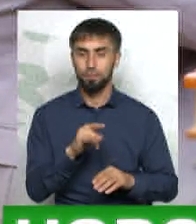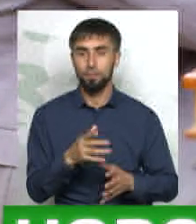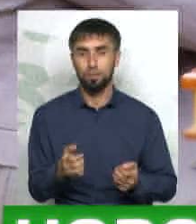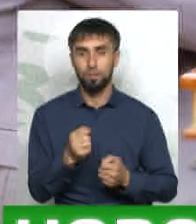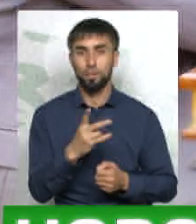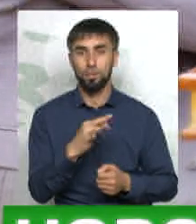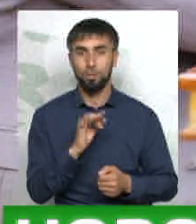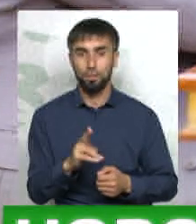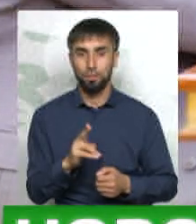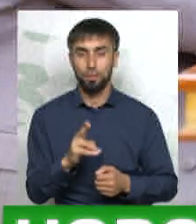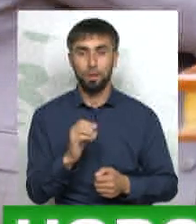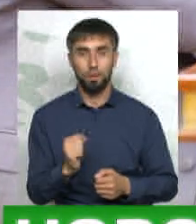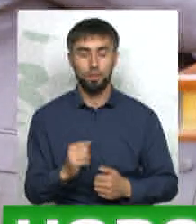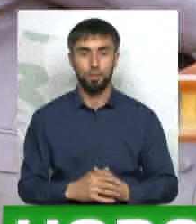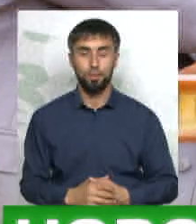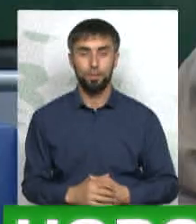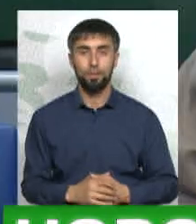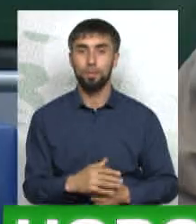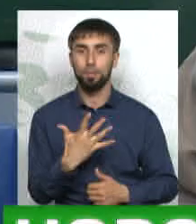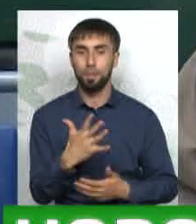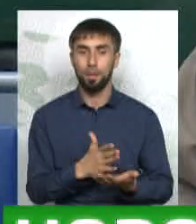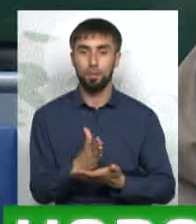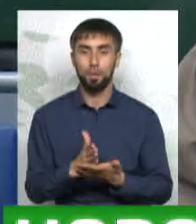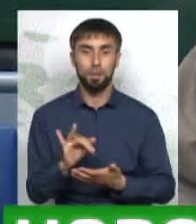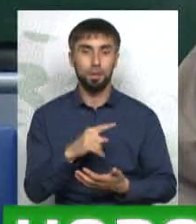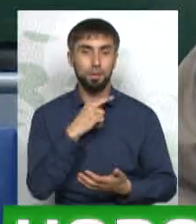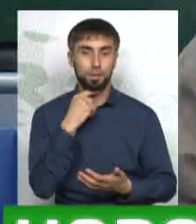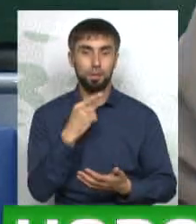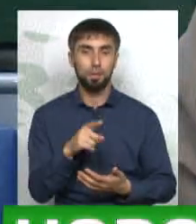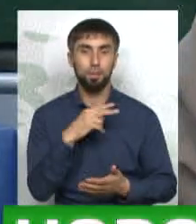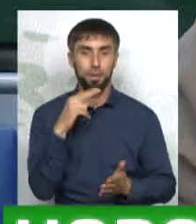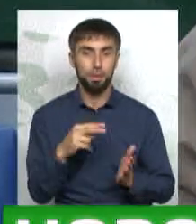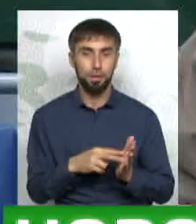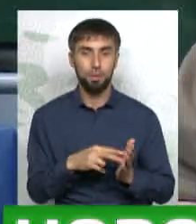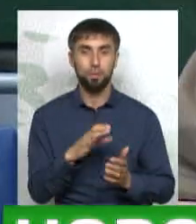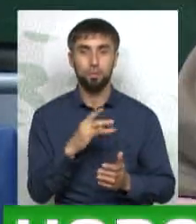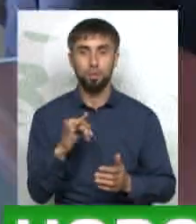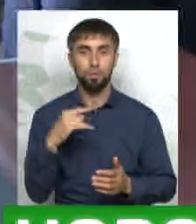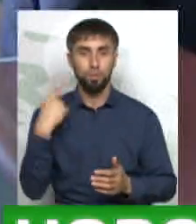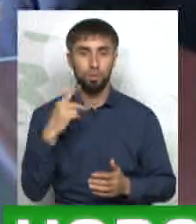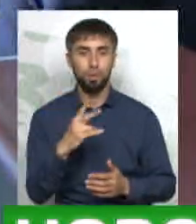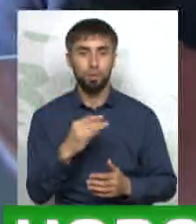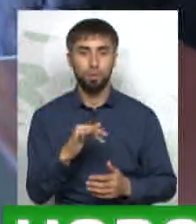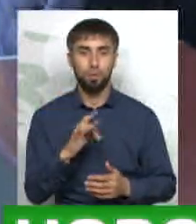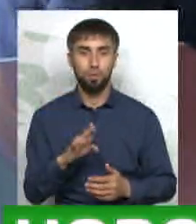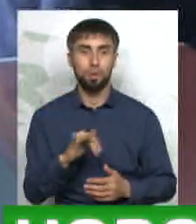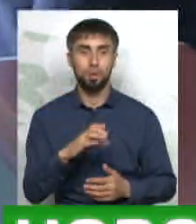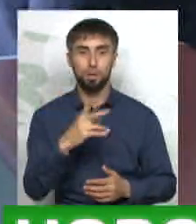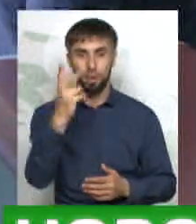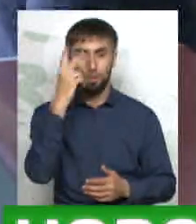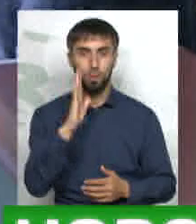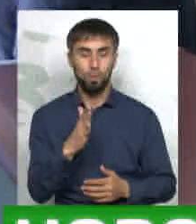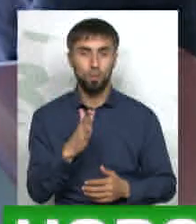вице-премьер правительства России Александр Новак. 5 направлений из республики, а это в Санкт-Петербург, Сочи, Тюмень, Нижневартовск и Самару,